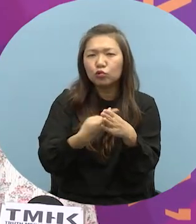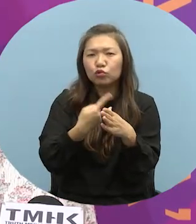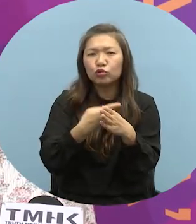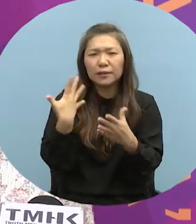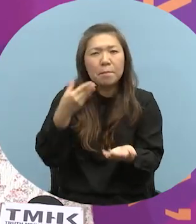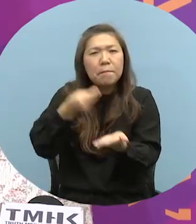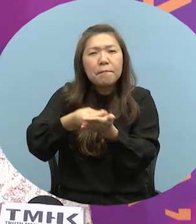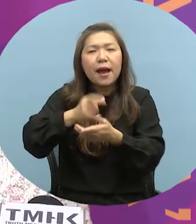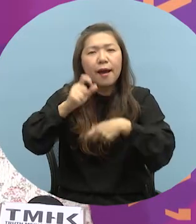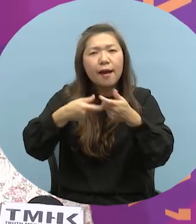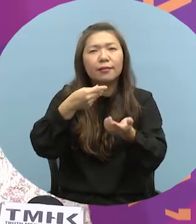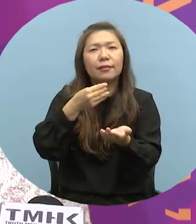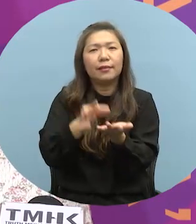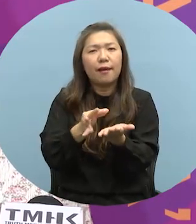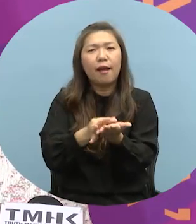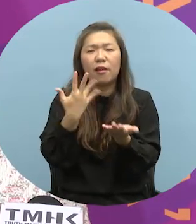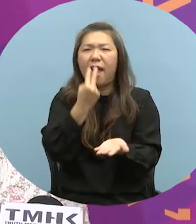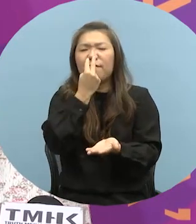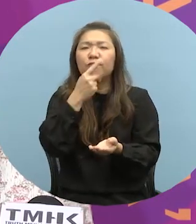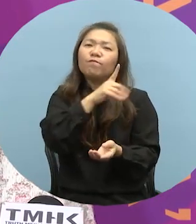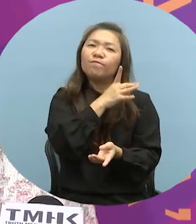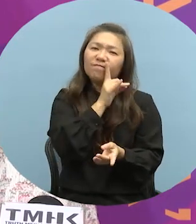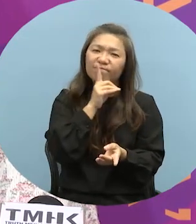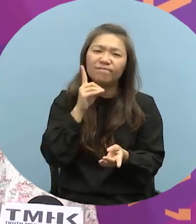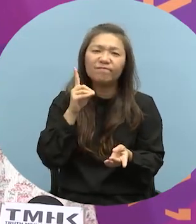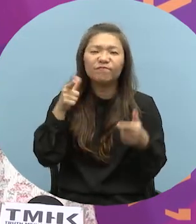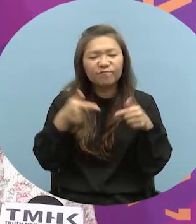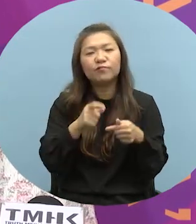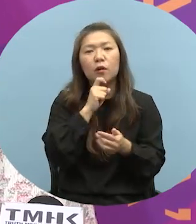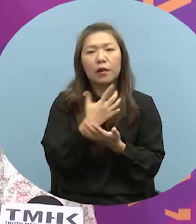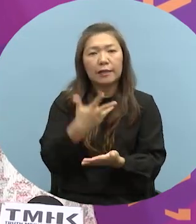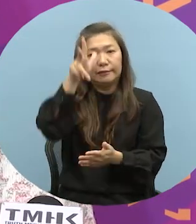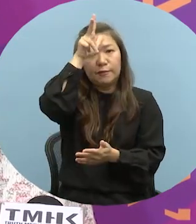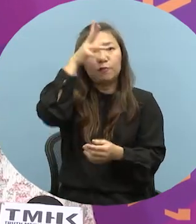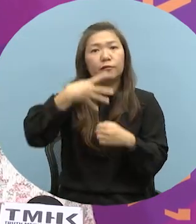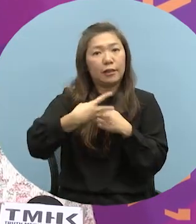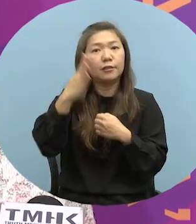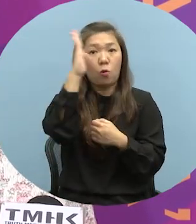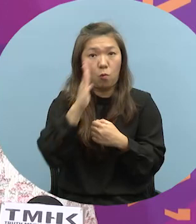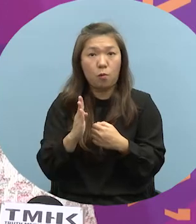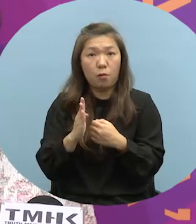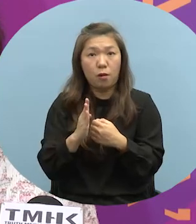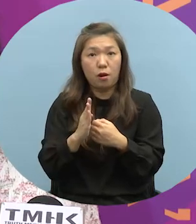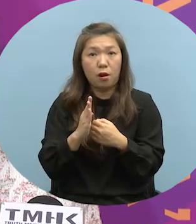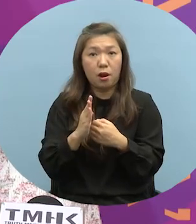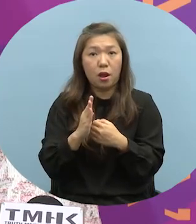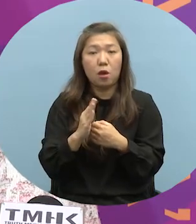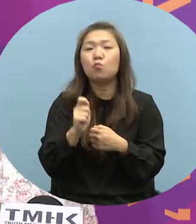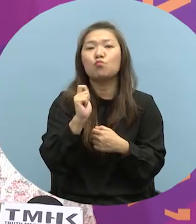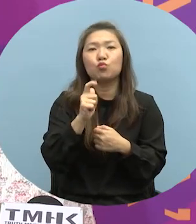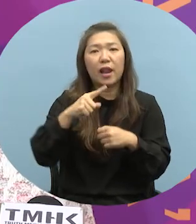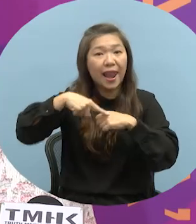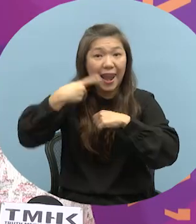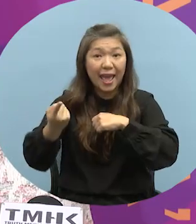投地的氣氛是較為淡靜的，所以政府在第四季度就不會另